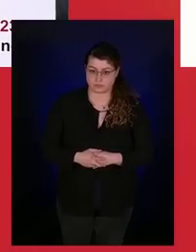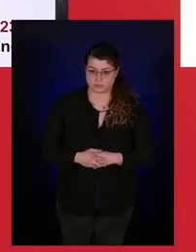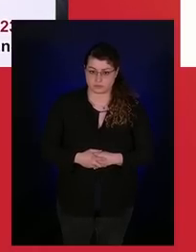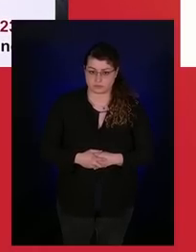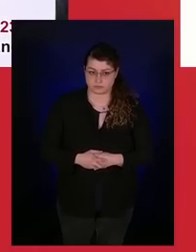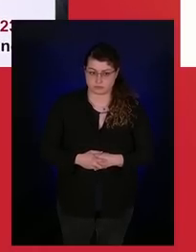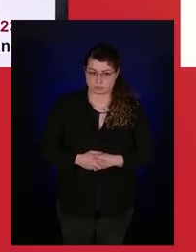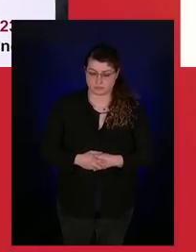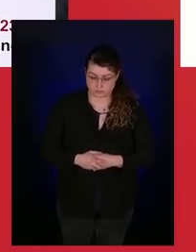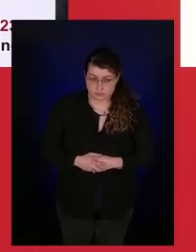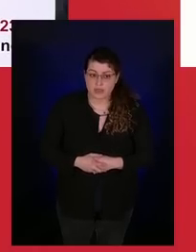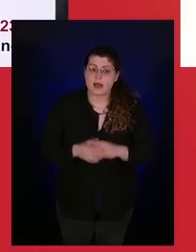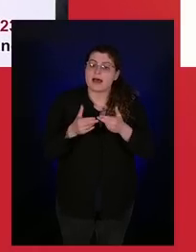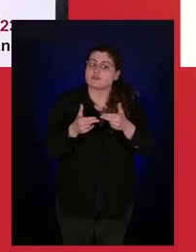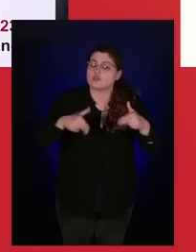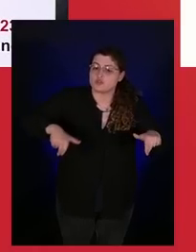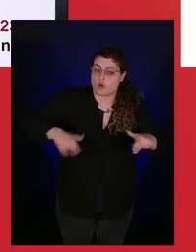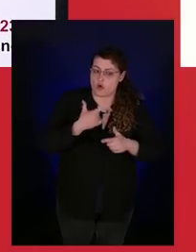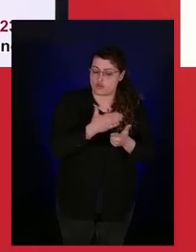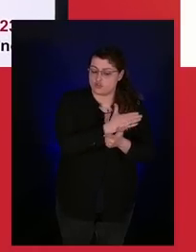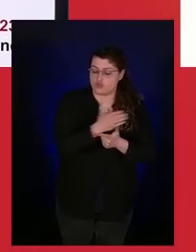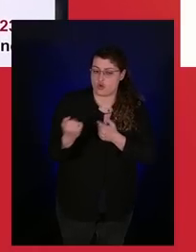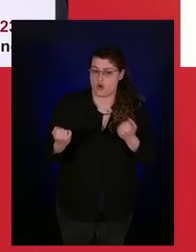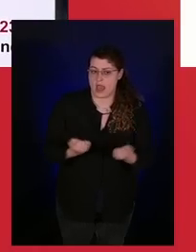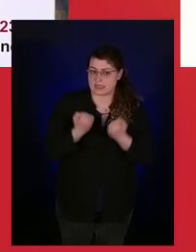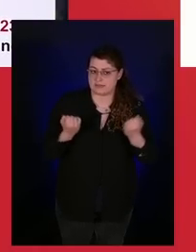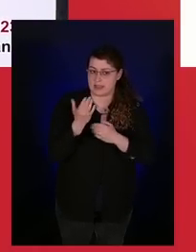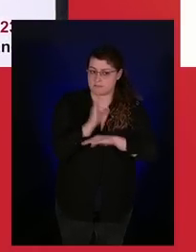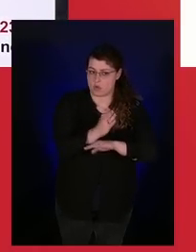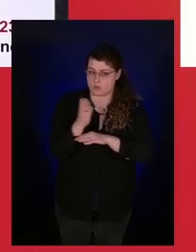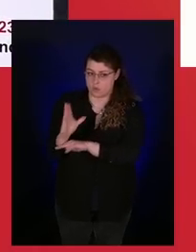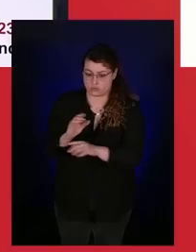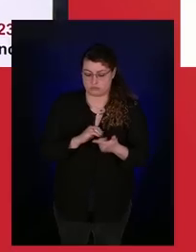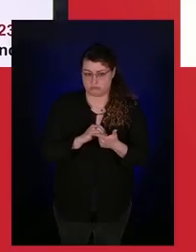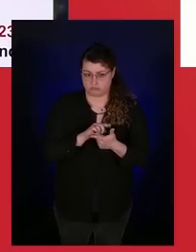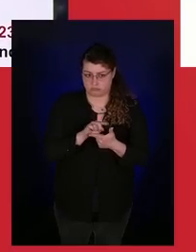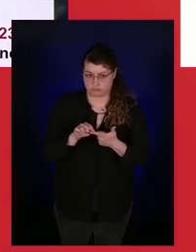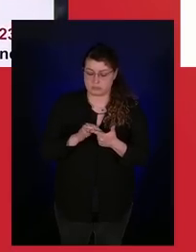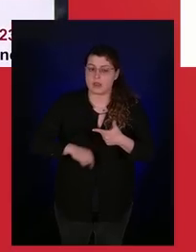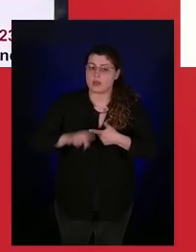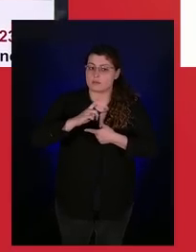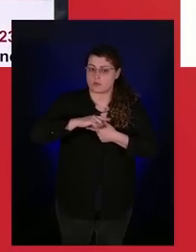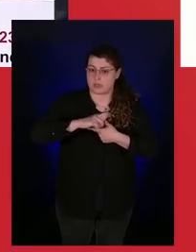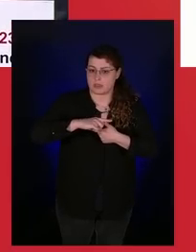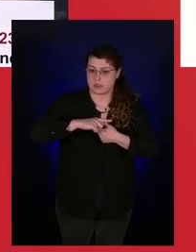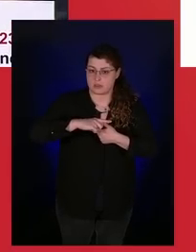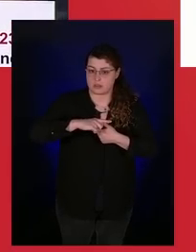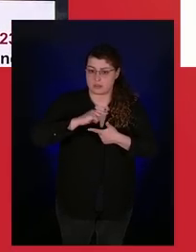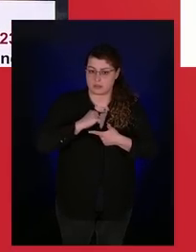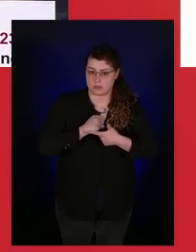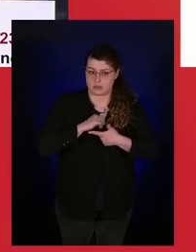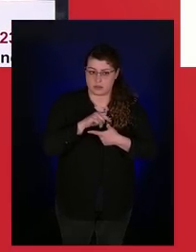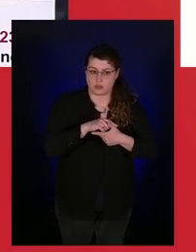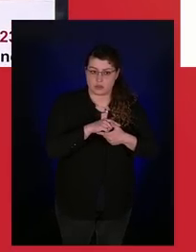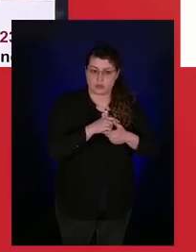En préambule, redéfinissons deux activités. Celle tout d'abord du BOC, le